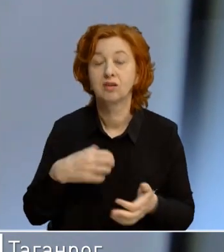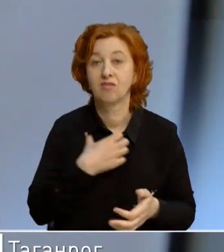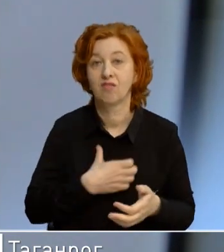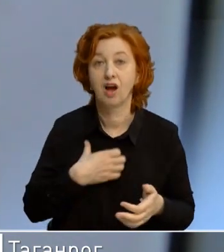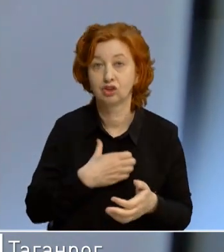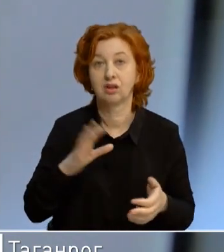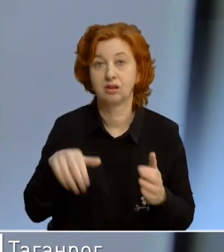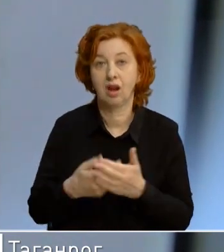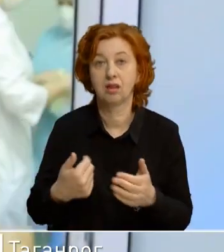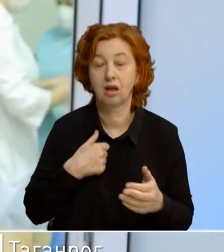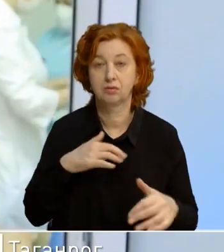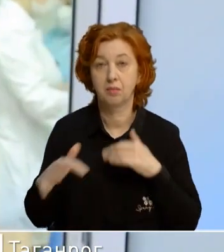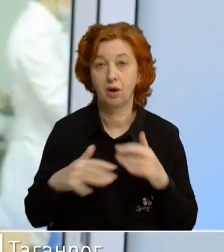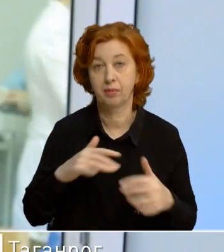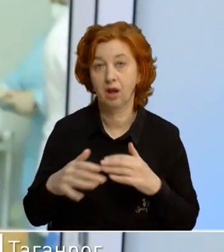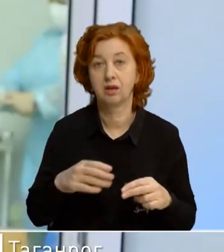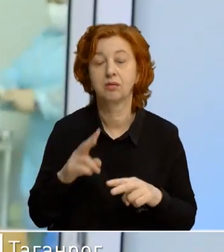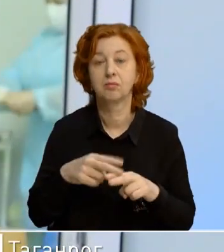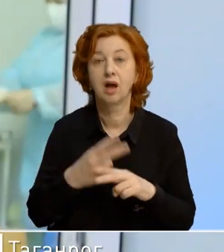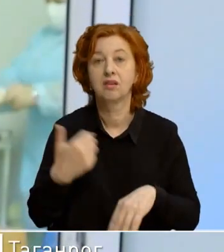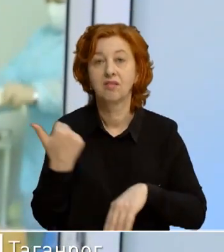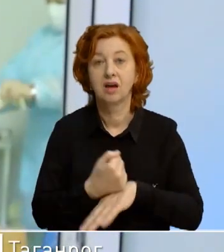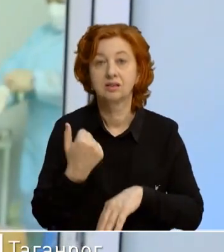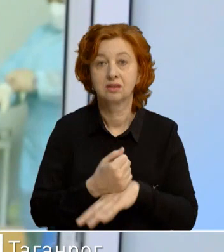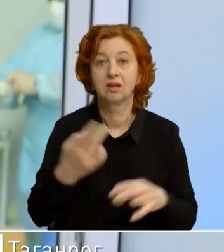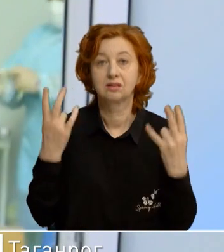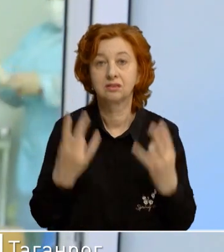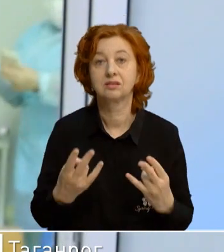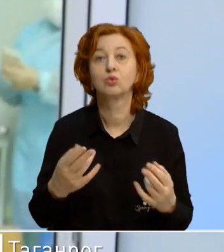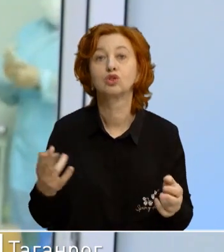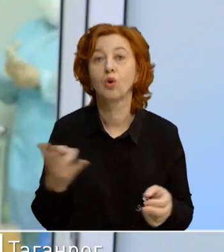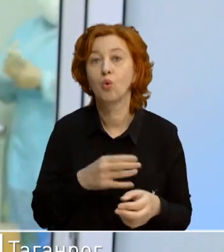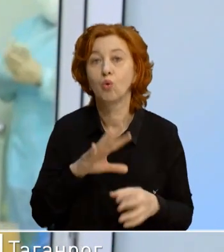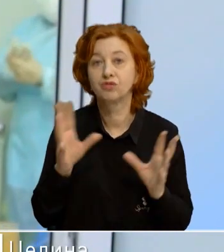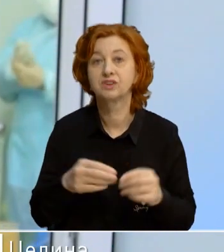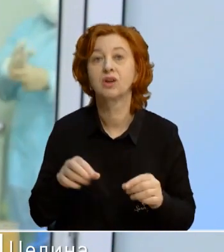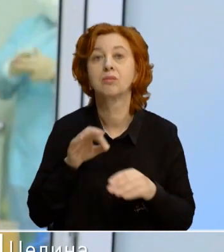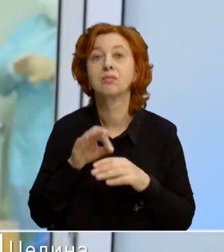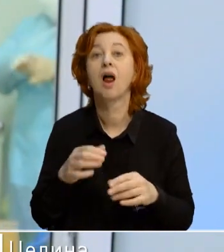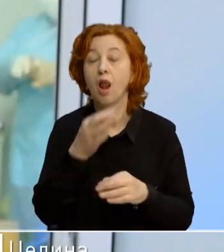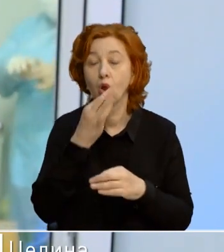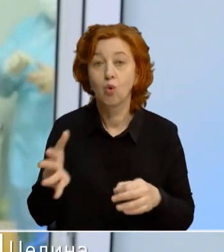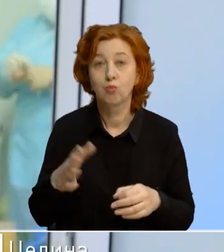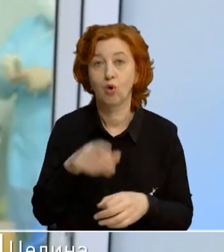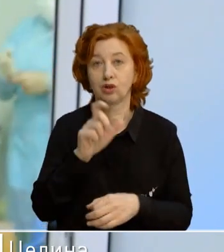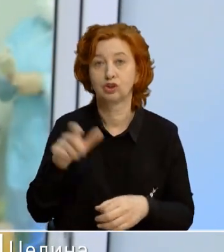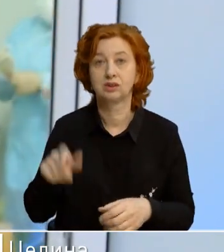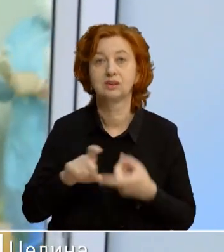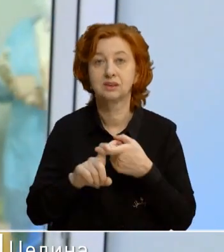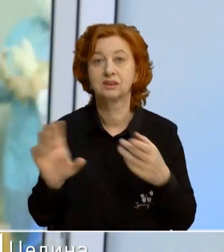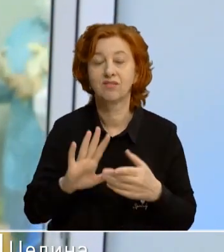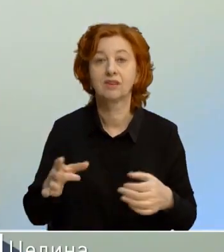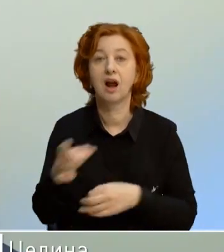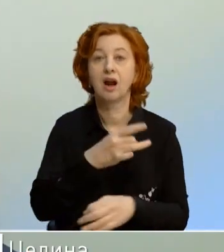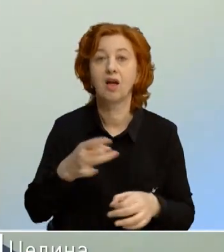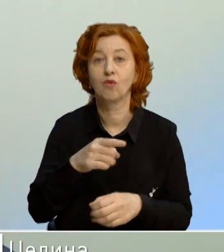для нас мероприятии. Процесс вакцинации несложный. Сделать прививку в пункте может любой житель города, вне зависимости от